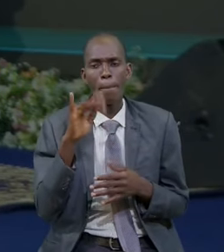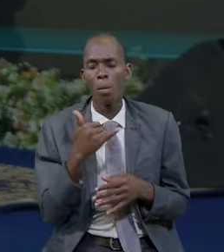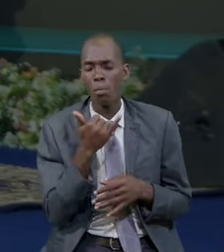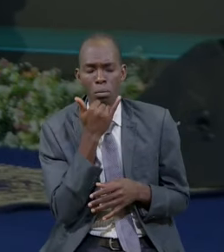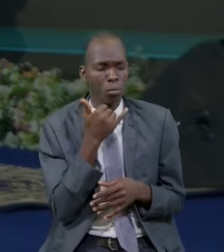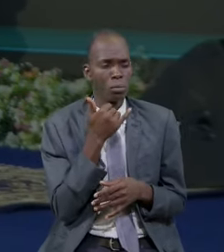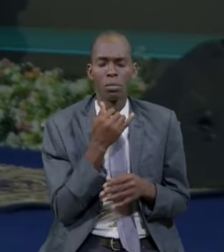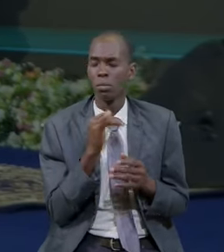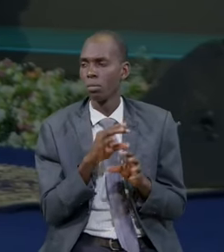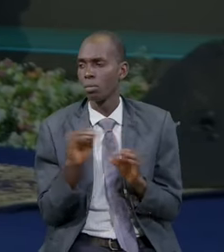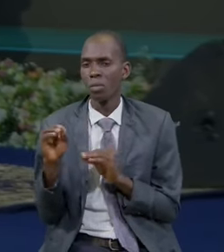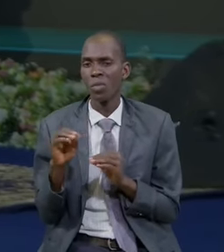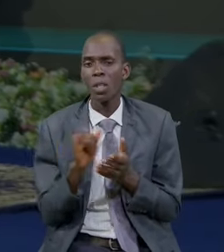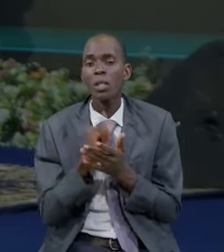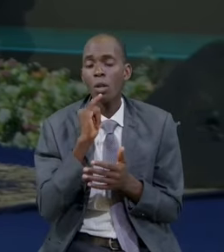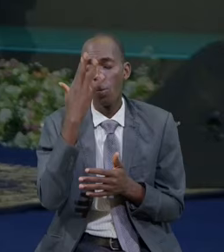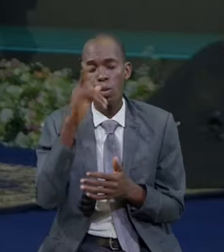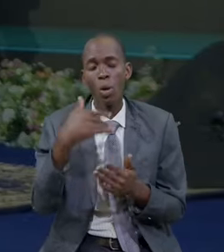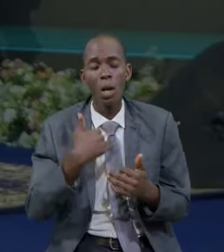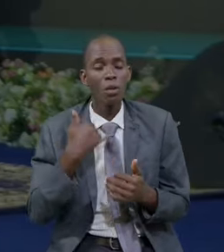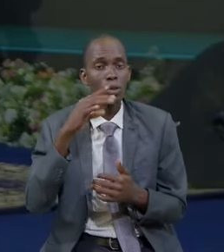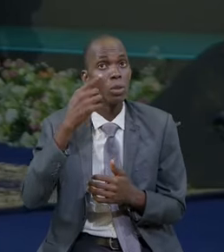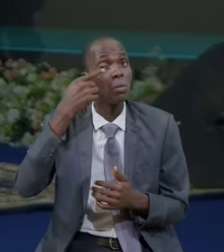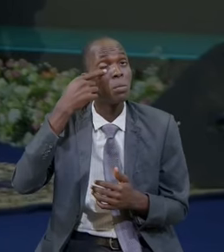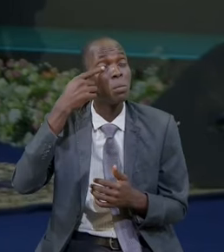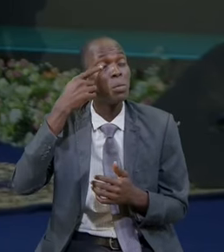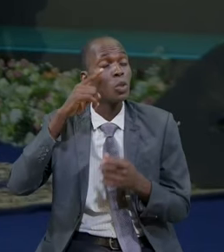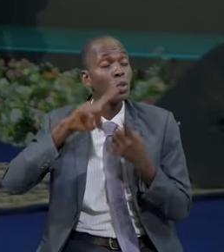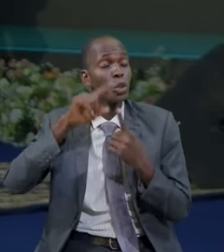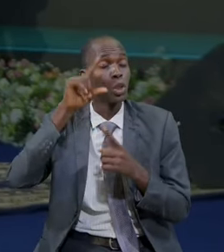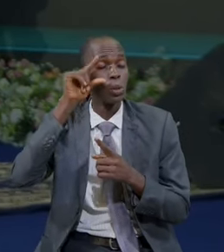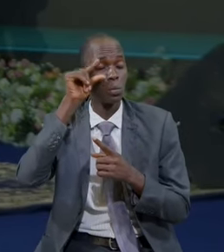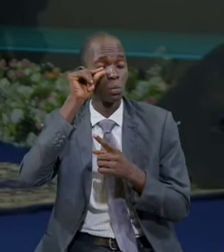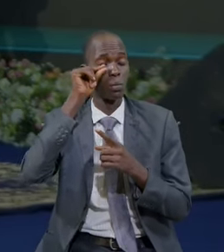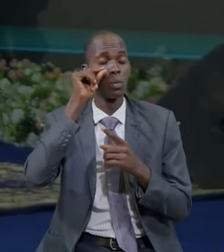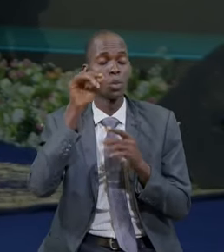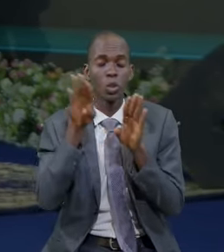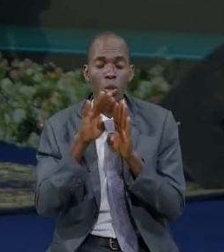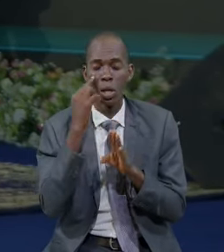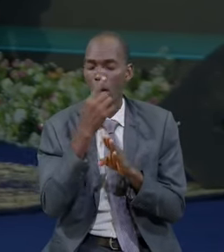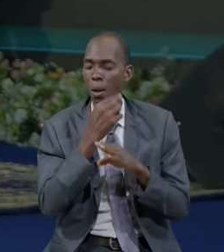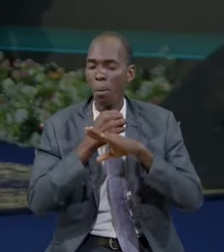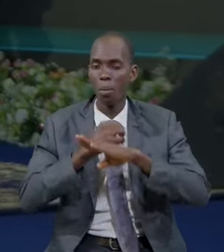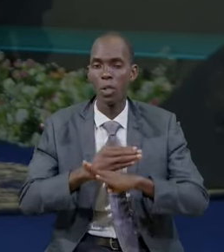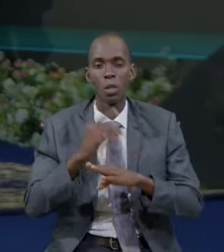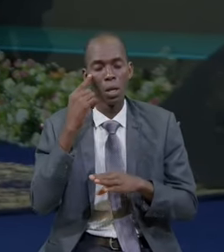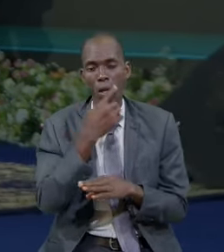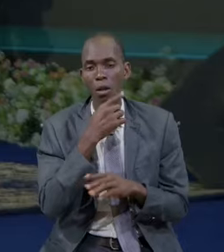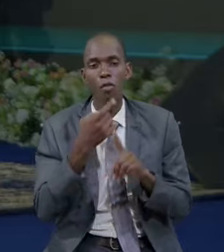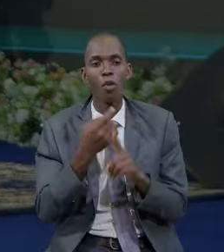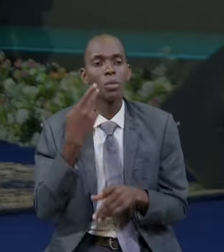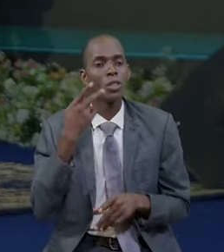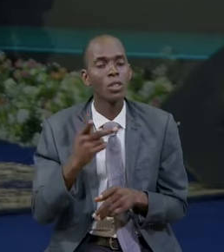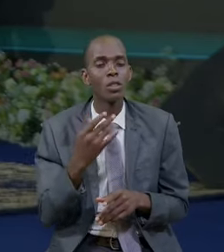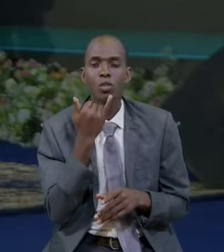pourquoi on nous a donné les paupières. Pour fermer les yeux de la chose. Pour que ton